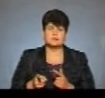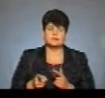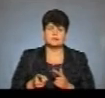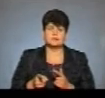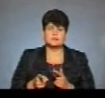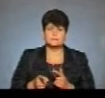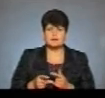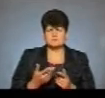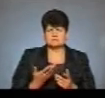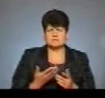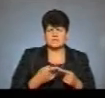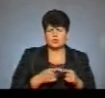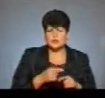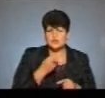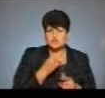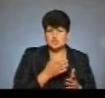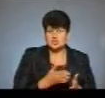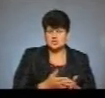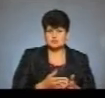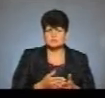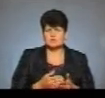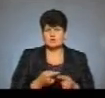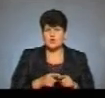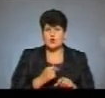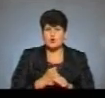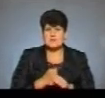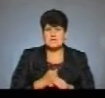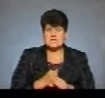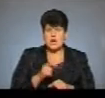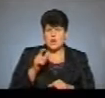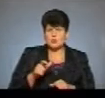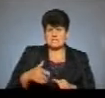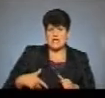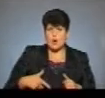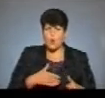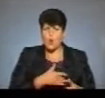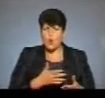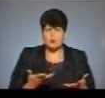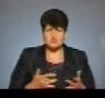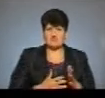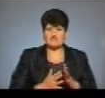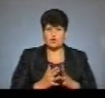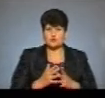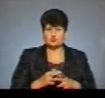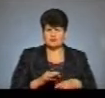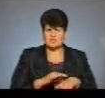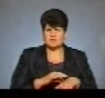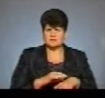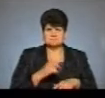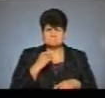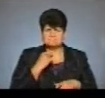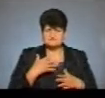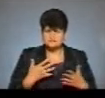технологій їжі, чи нових технологій вироблення органів людських, чи вирощування тканин, ну і так далі.